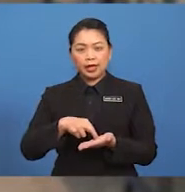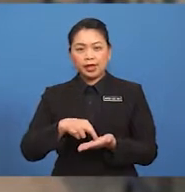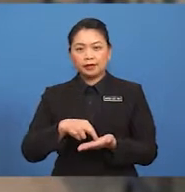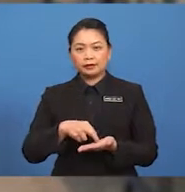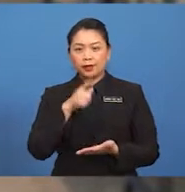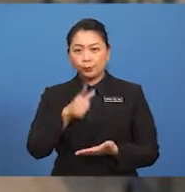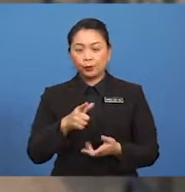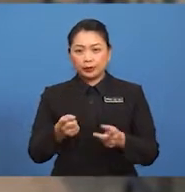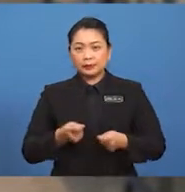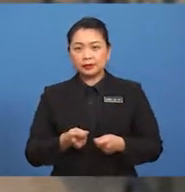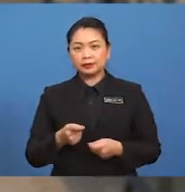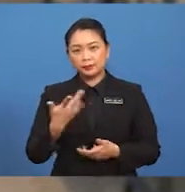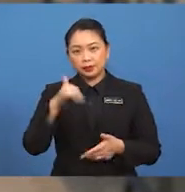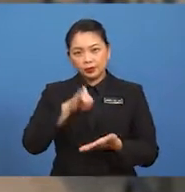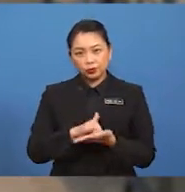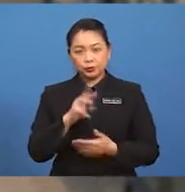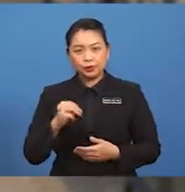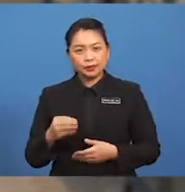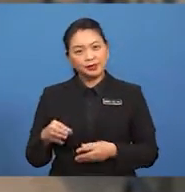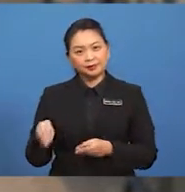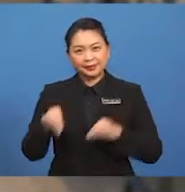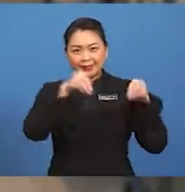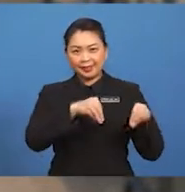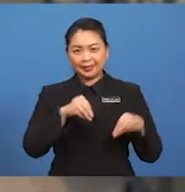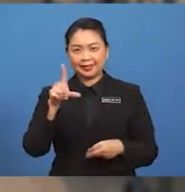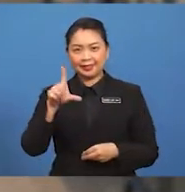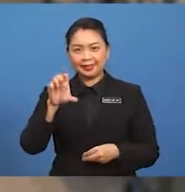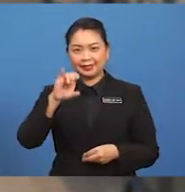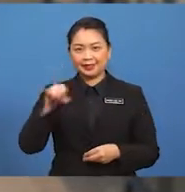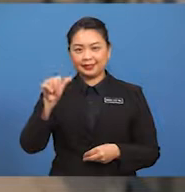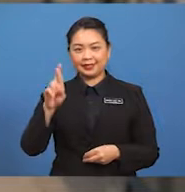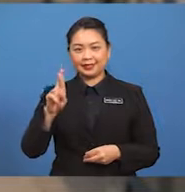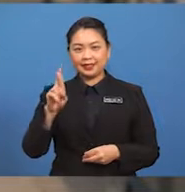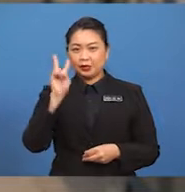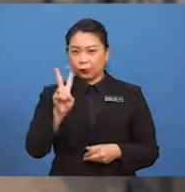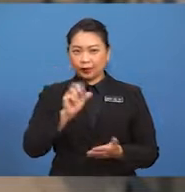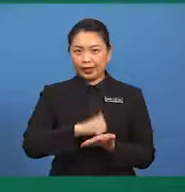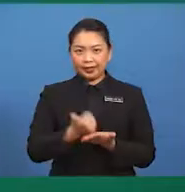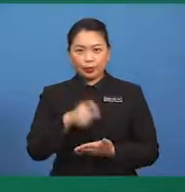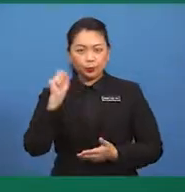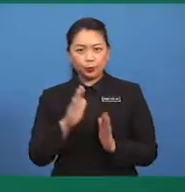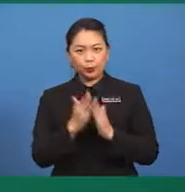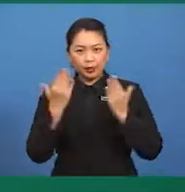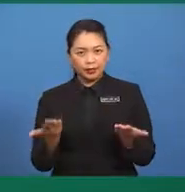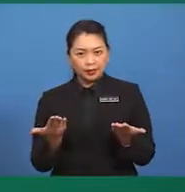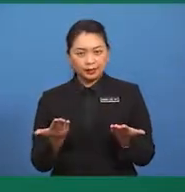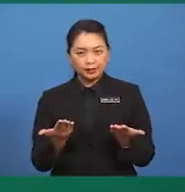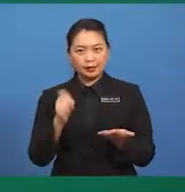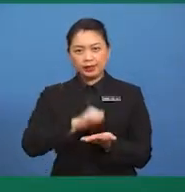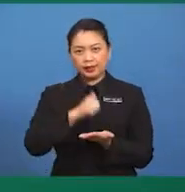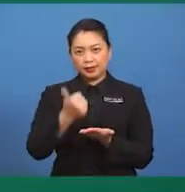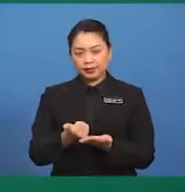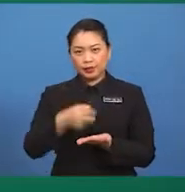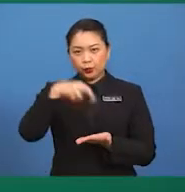Seterusnya, murid-murid, kita pindahkan ke leja pula. Dua akaun yang perlu dibuka iaitu akaun hutang